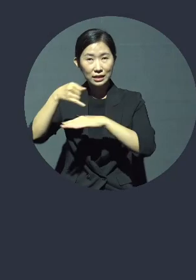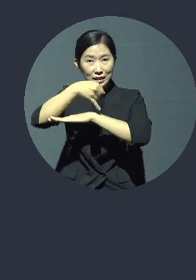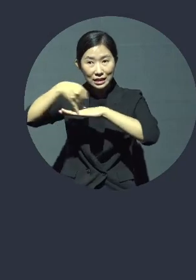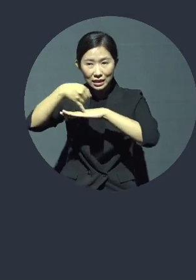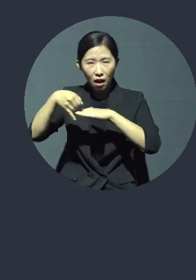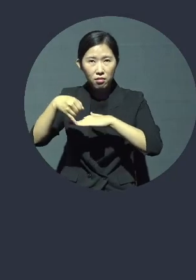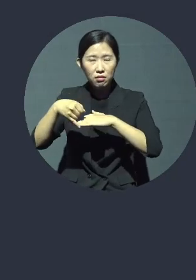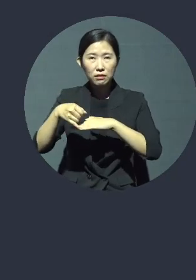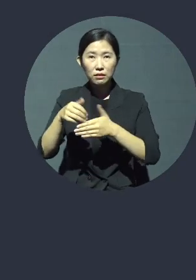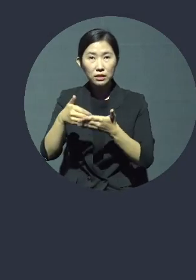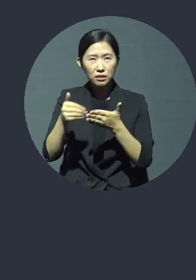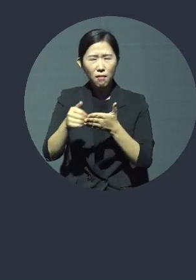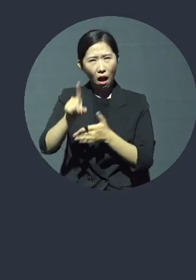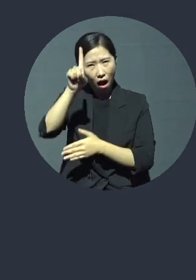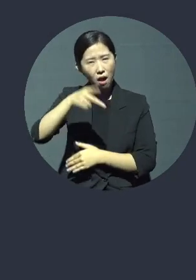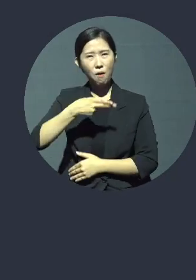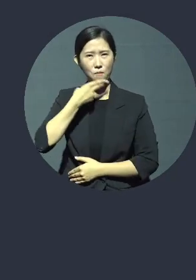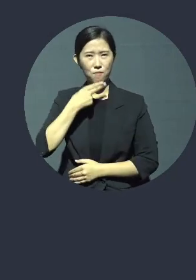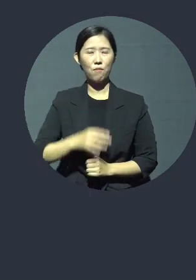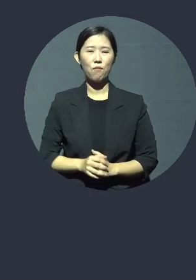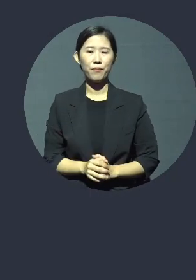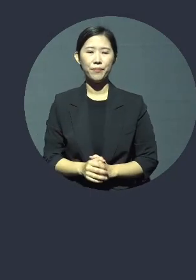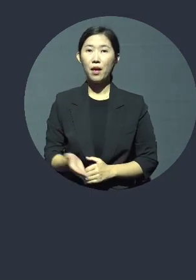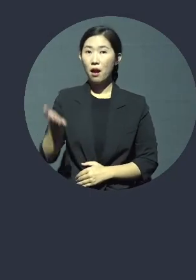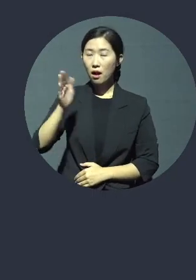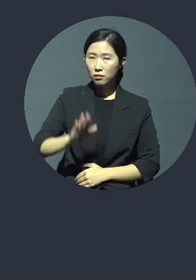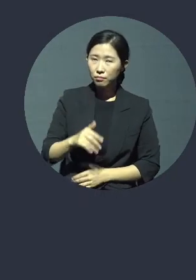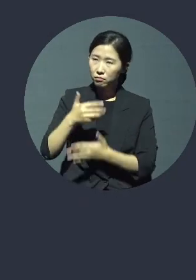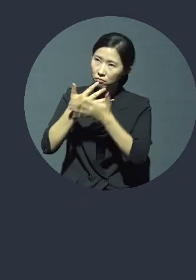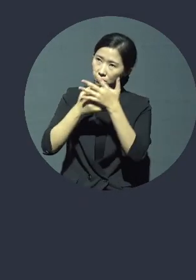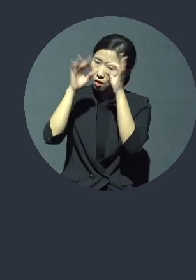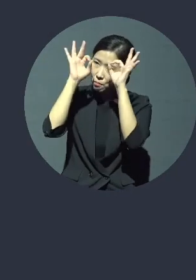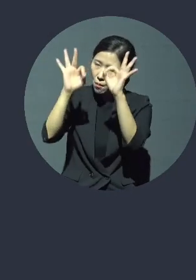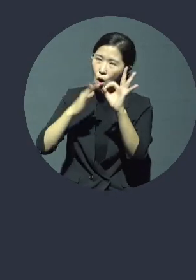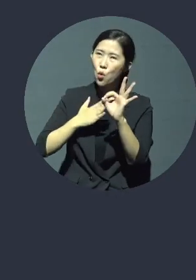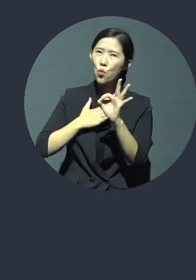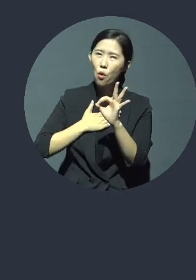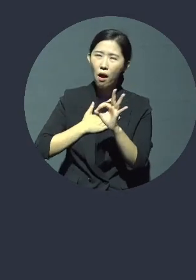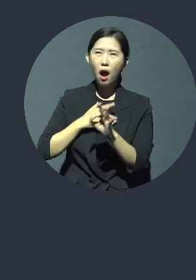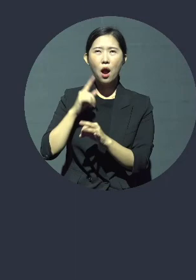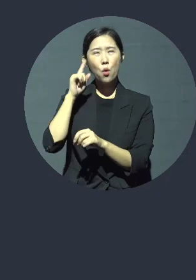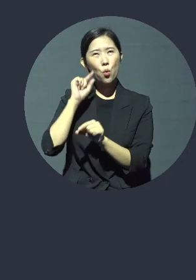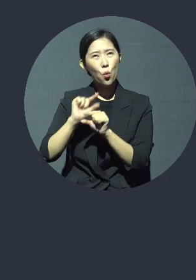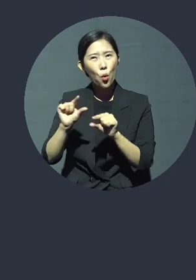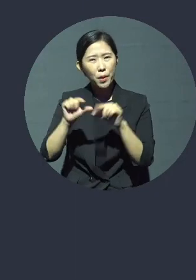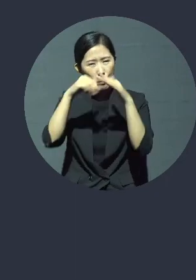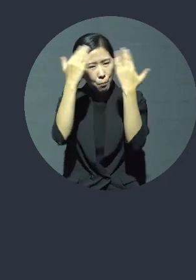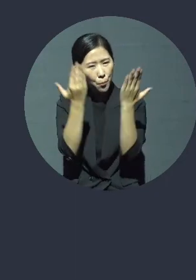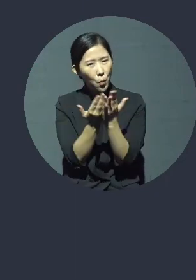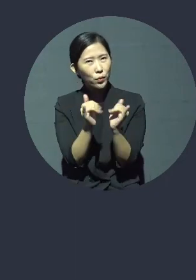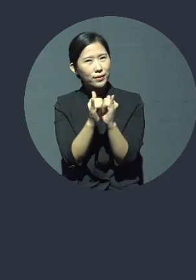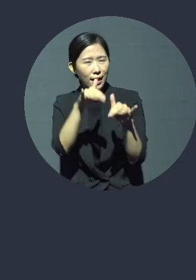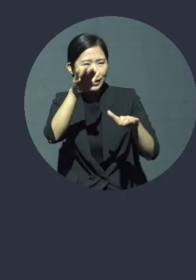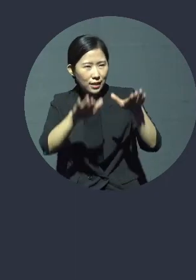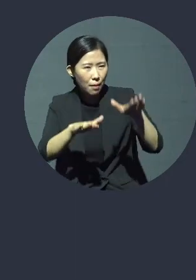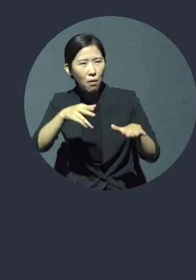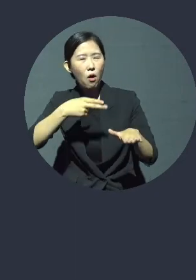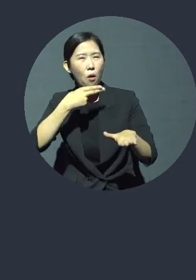고객 중심으로 많이 디자인을 고민하고 있다는 좋은 그 사례로서 많이 회자가 되었었습니다.